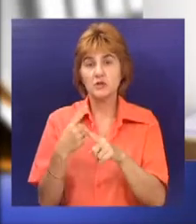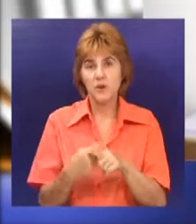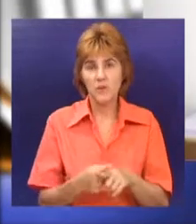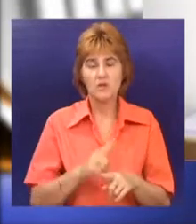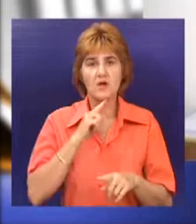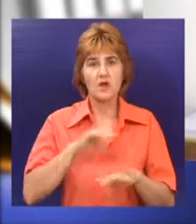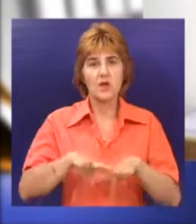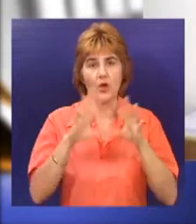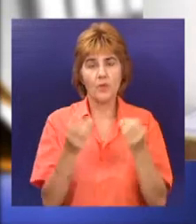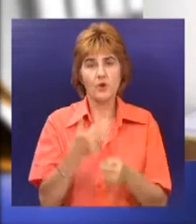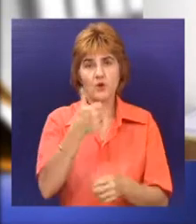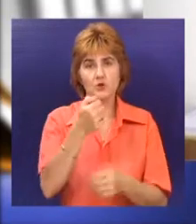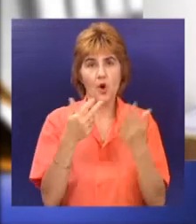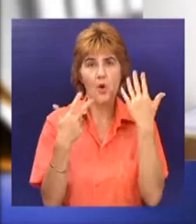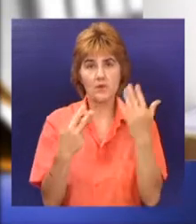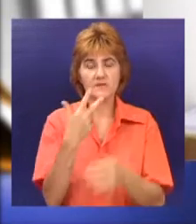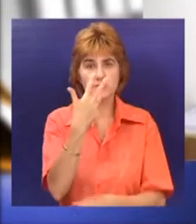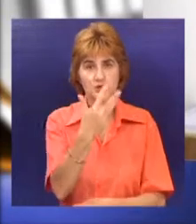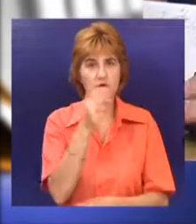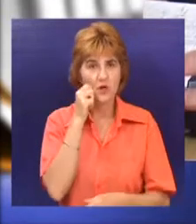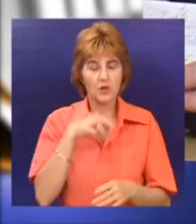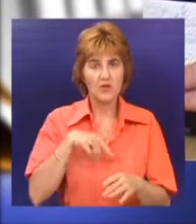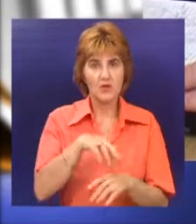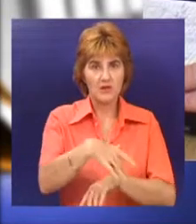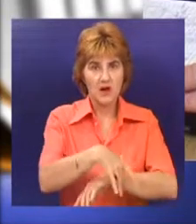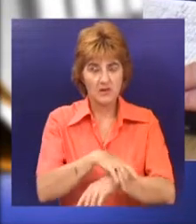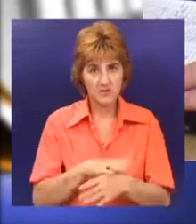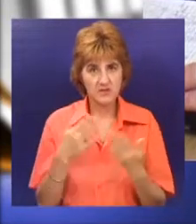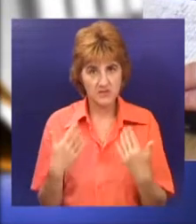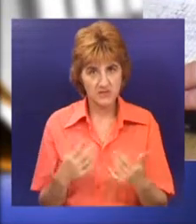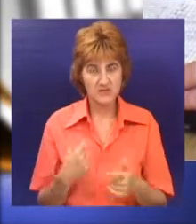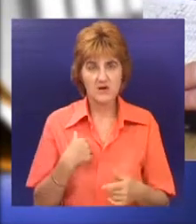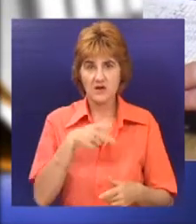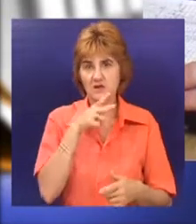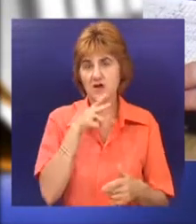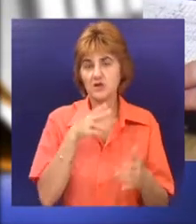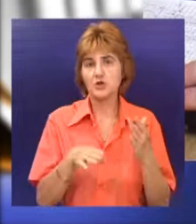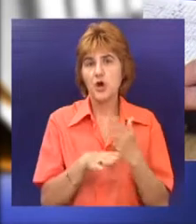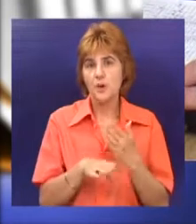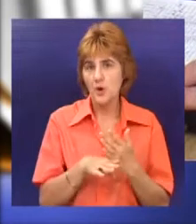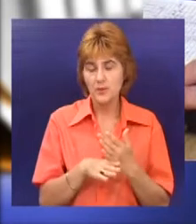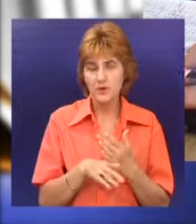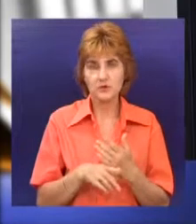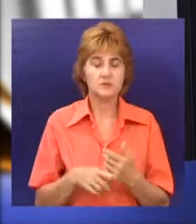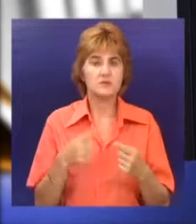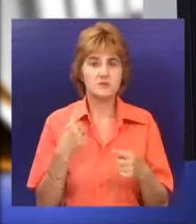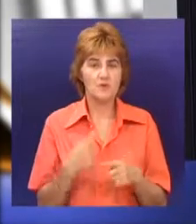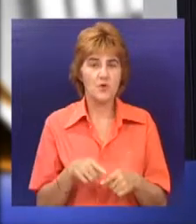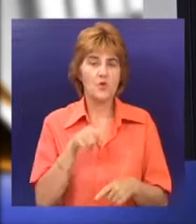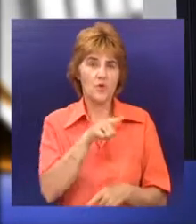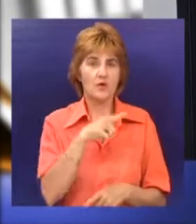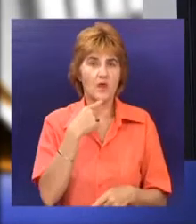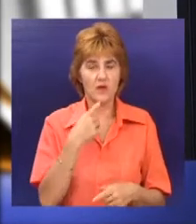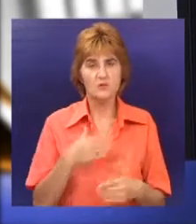se njih 184 javilo u ambulantu. Danas u toku prepodneva njih 14 javilo se za pomoć, a u ambulanti hitne